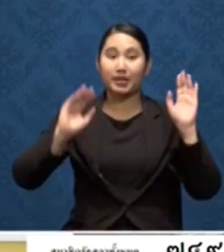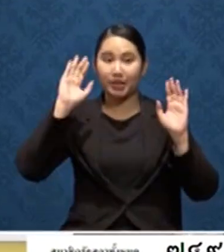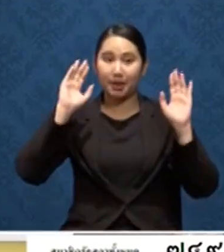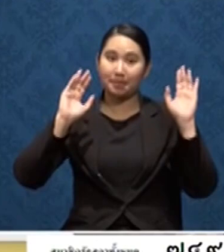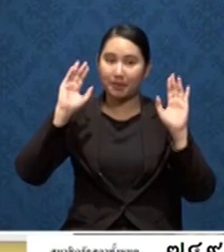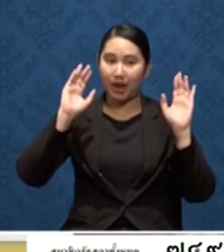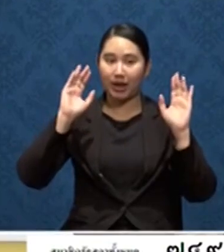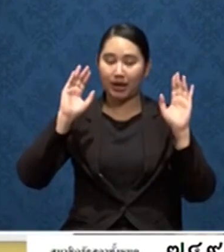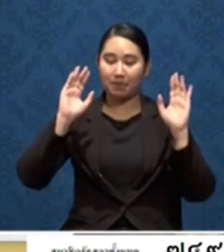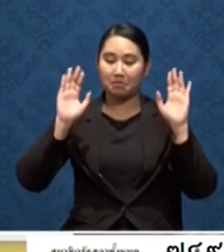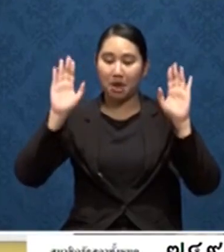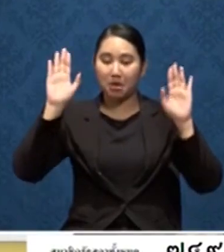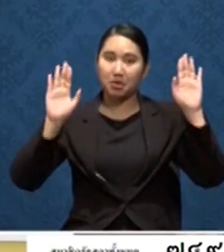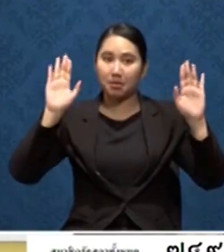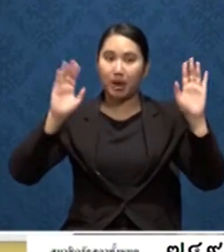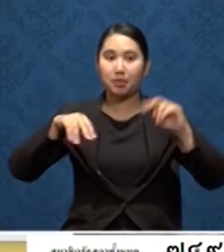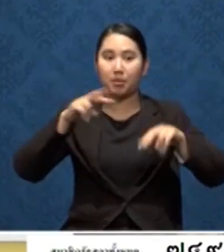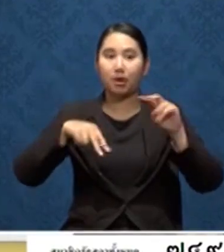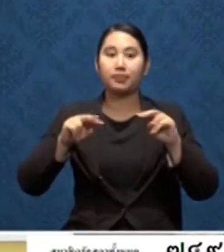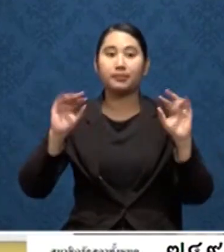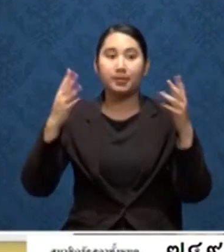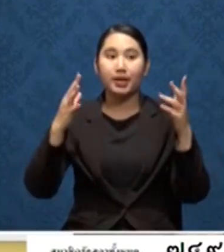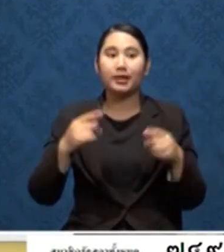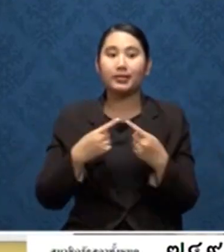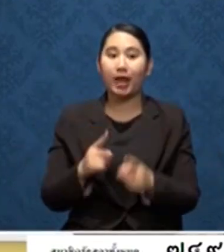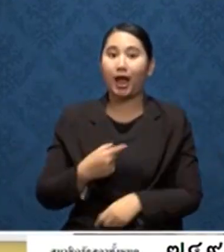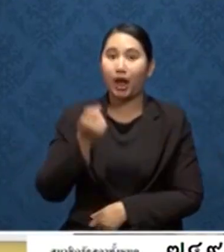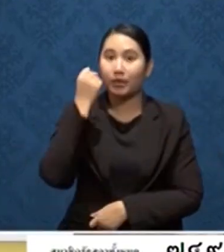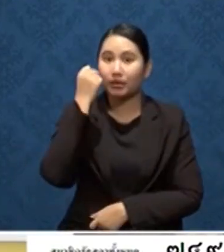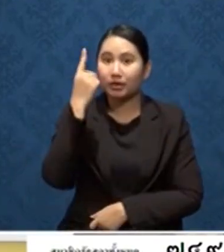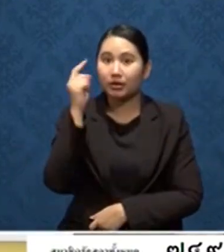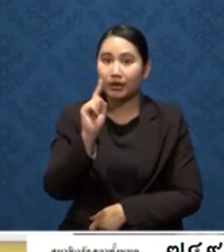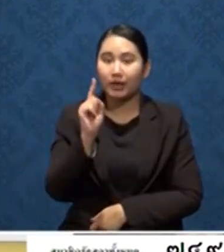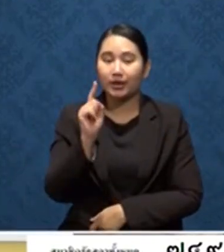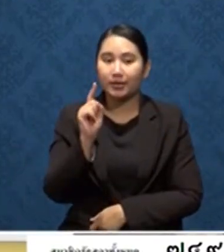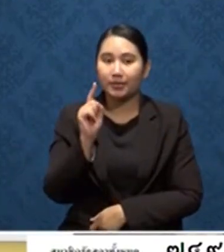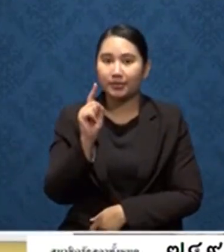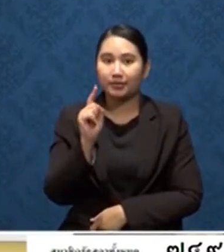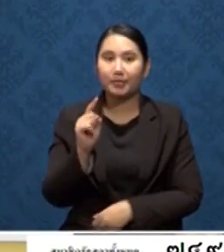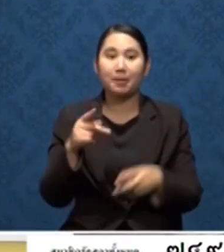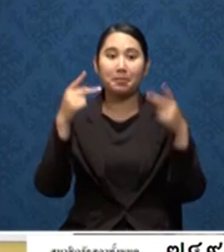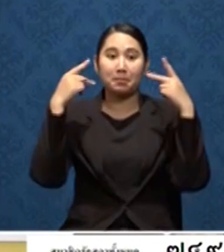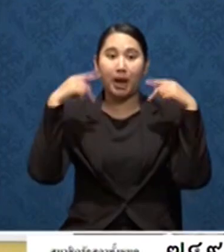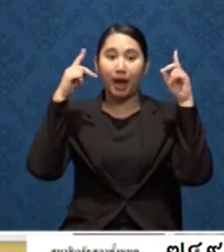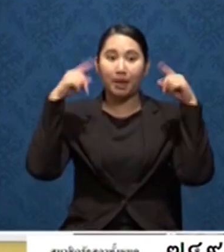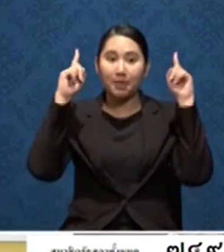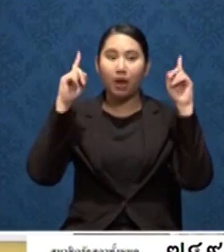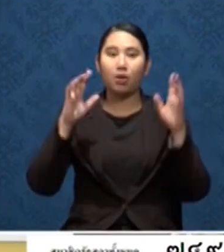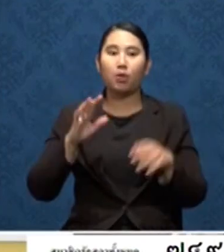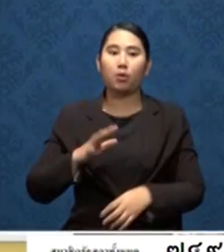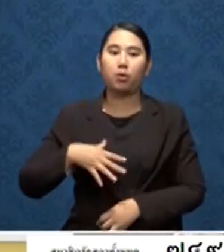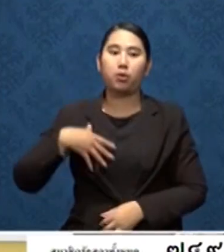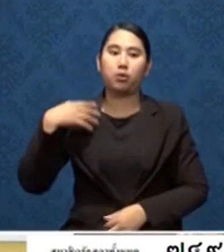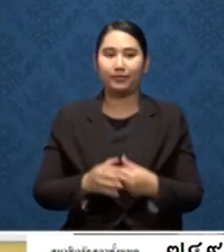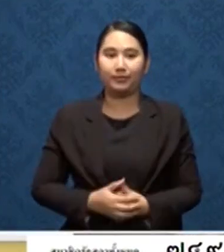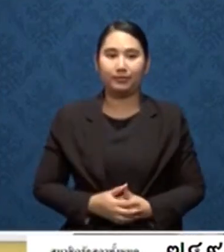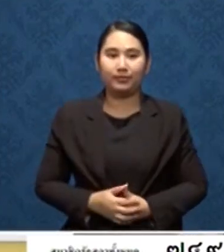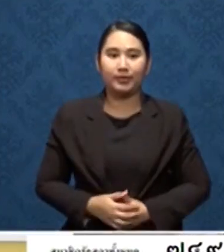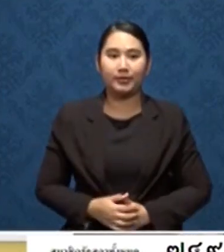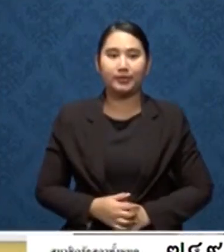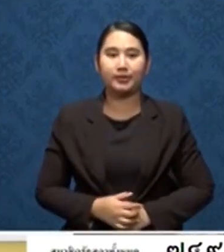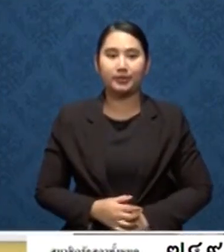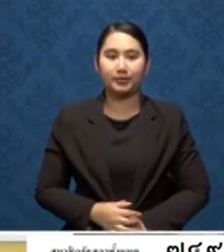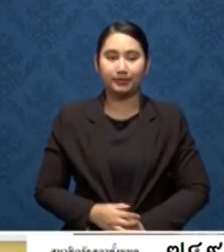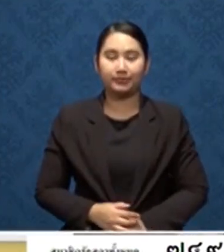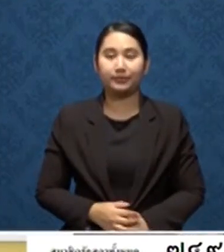ในระบบรัฐสภาแต่เป็นการเข้าใจว่าเราปกครองในระบบประธานาธิบดีซึ่งเป็นข้อกล่าวหาที่ร้ายแรงเช่นกันครับใน